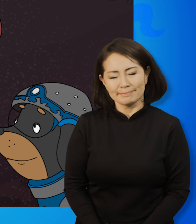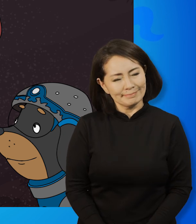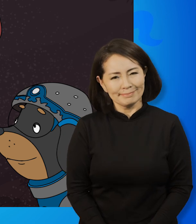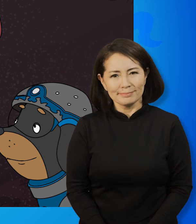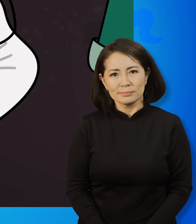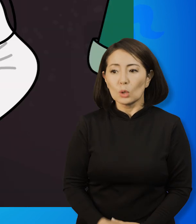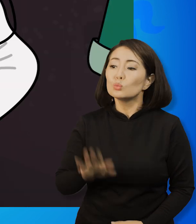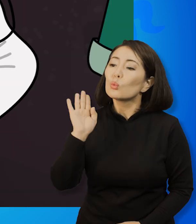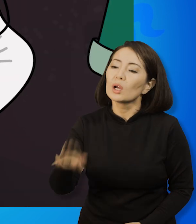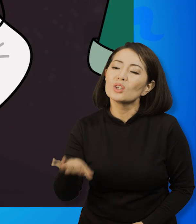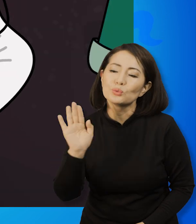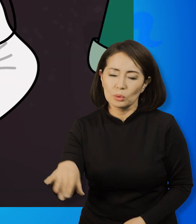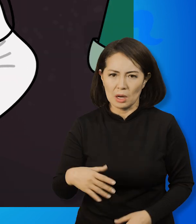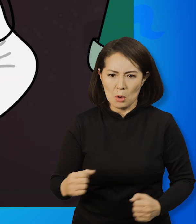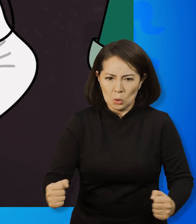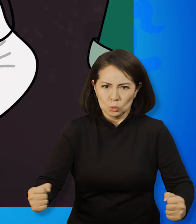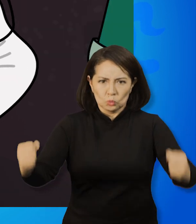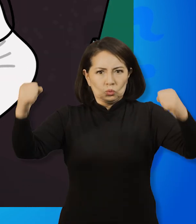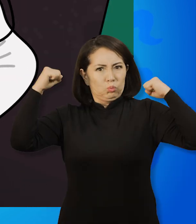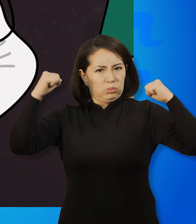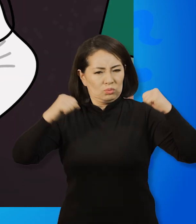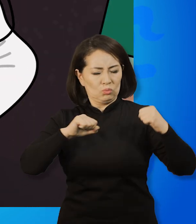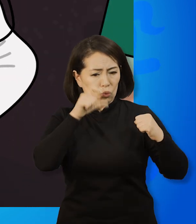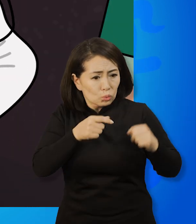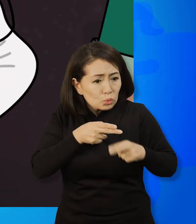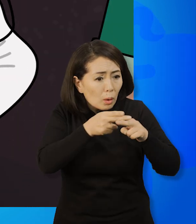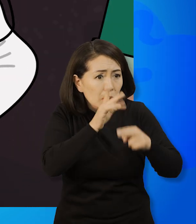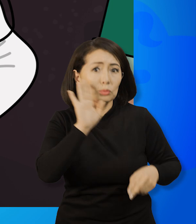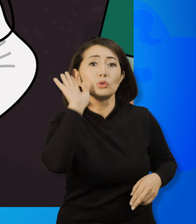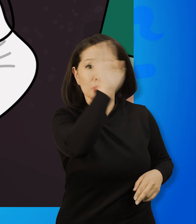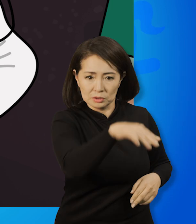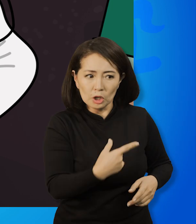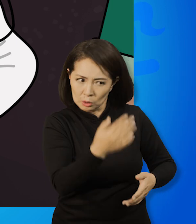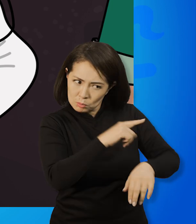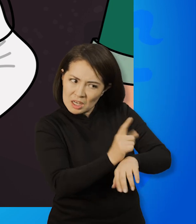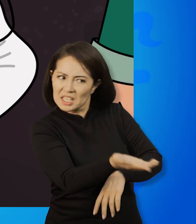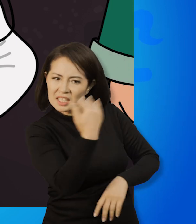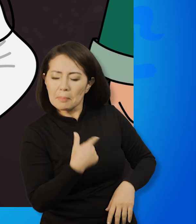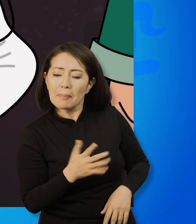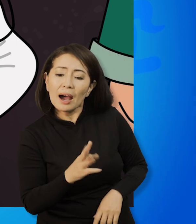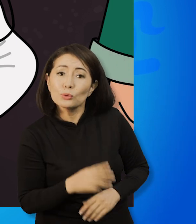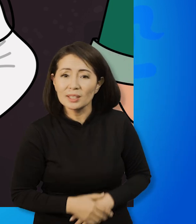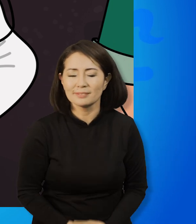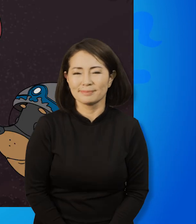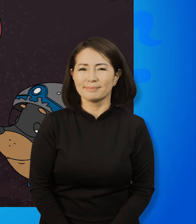байгаа. За зүгээр дээ. Супер хүчтэй хүн араас нь явсан юм чинь ирэх байлгүй дээ.